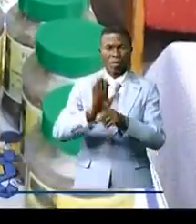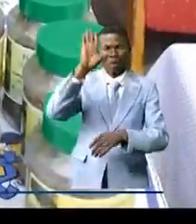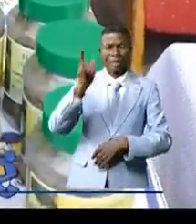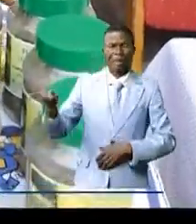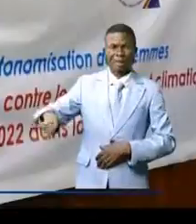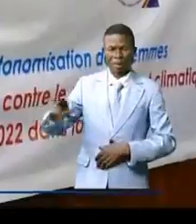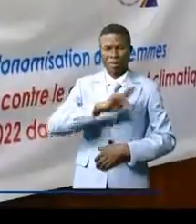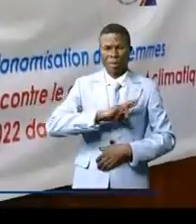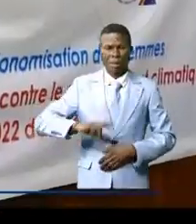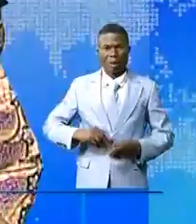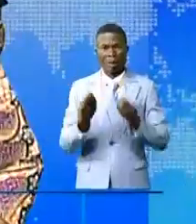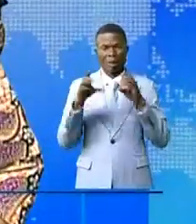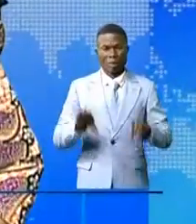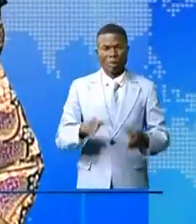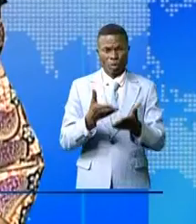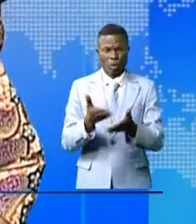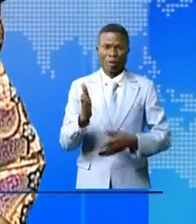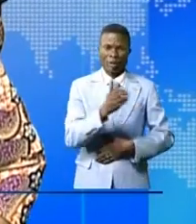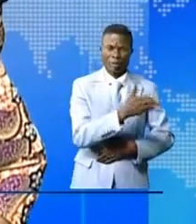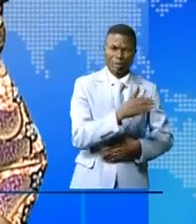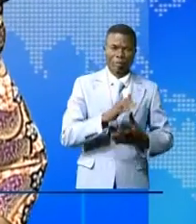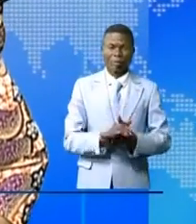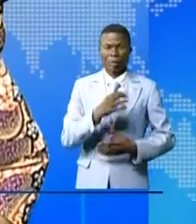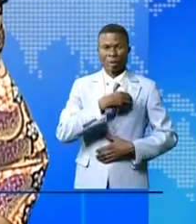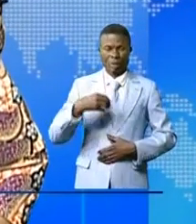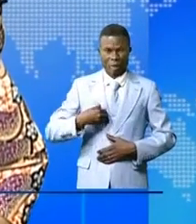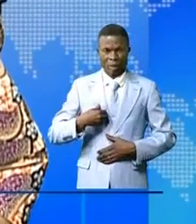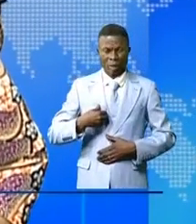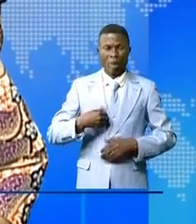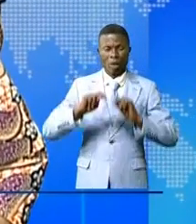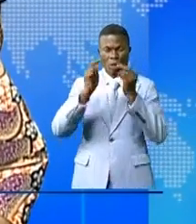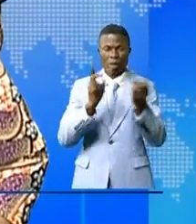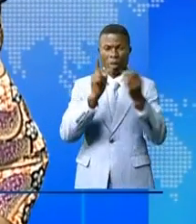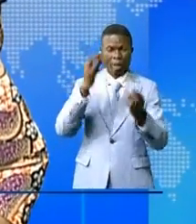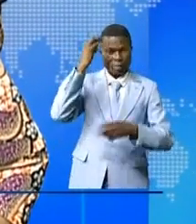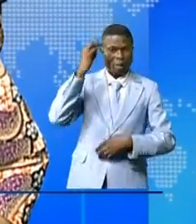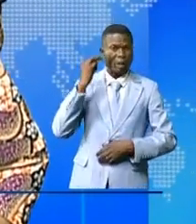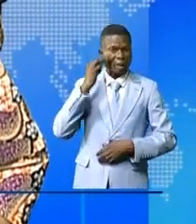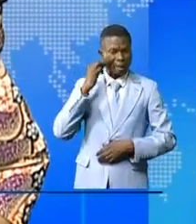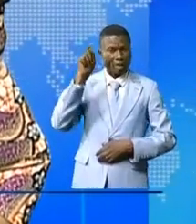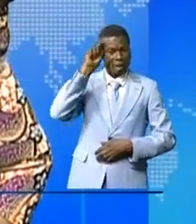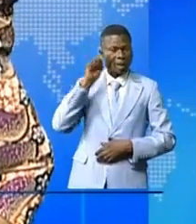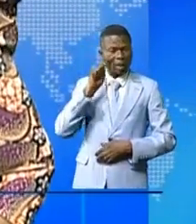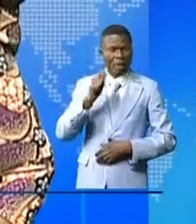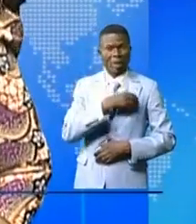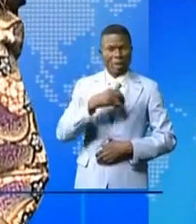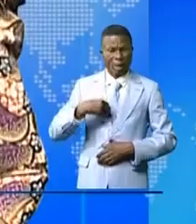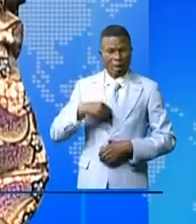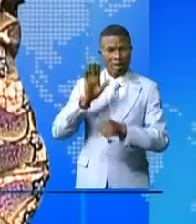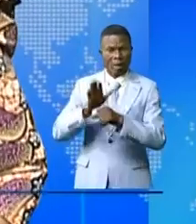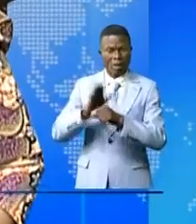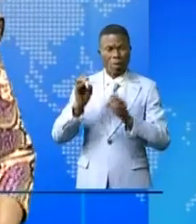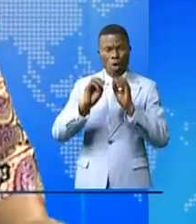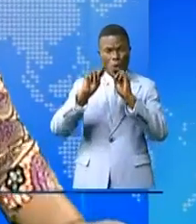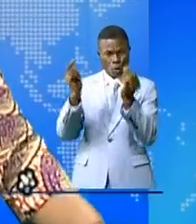de la République démocratique du Congo. Si les femmes de CRAFEL sont allées voir la ministre du Genre, les femmes de plusieurs